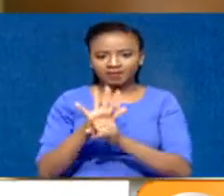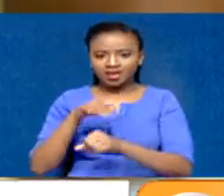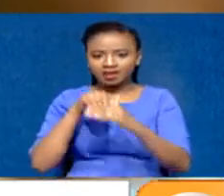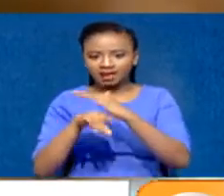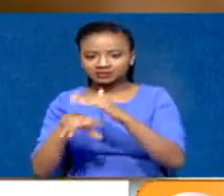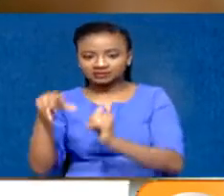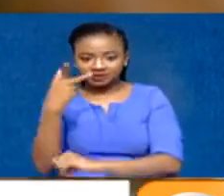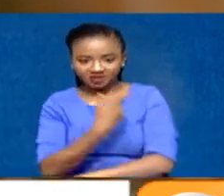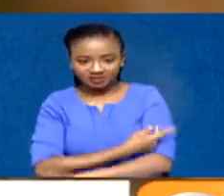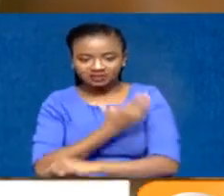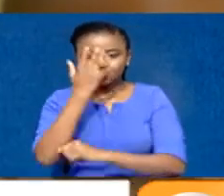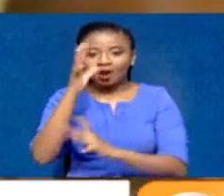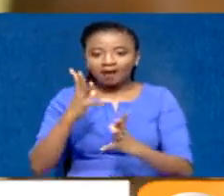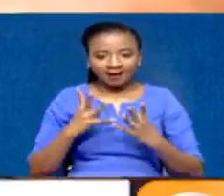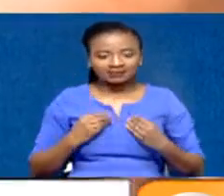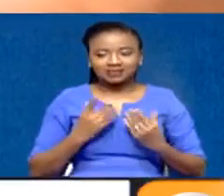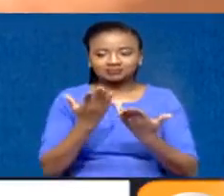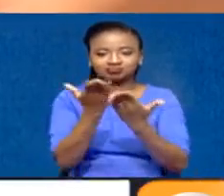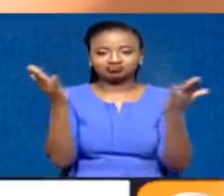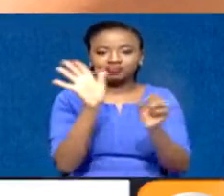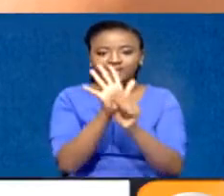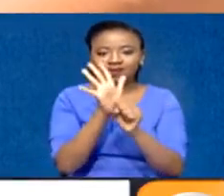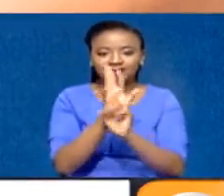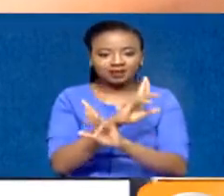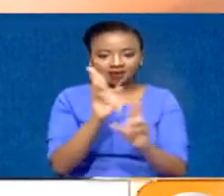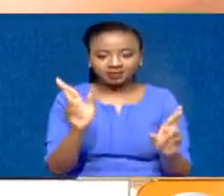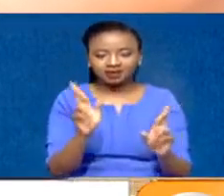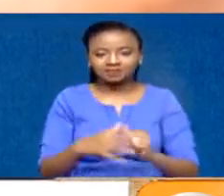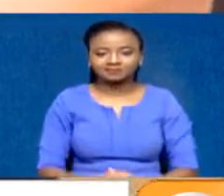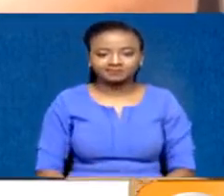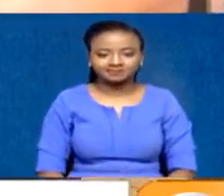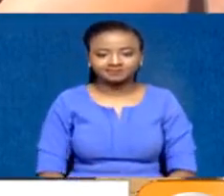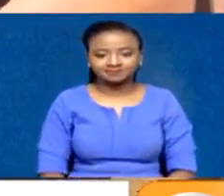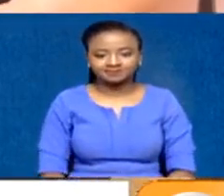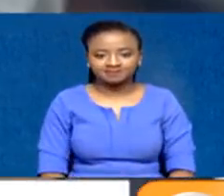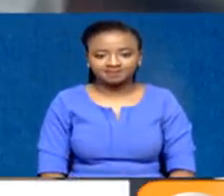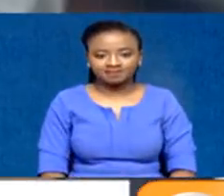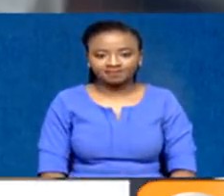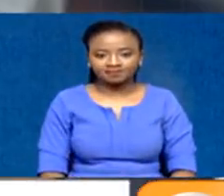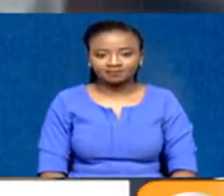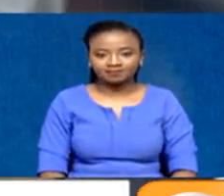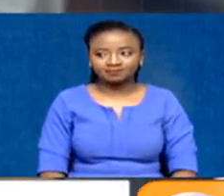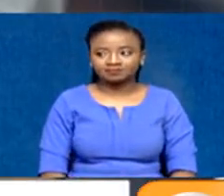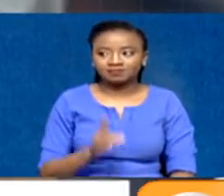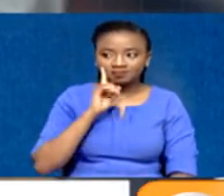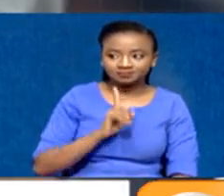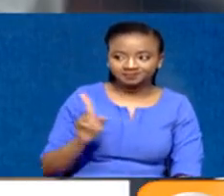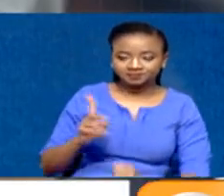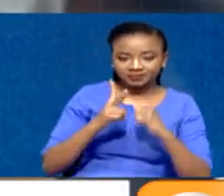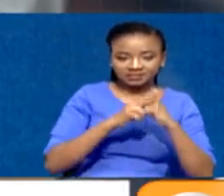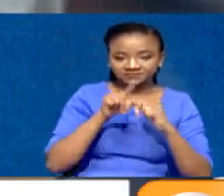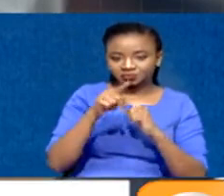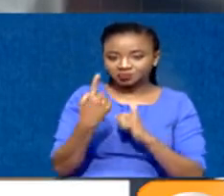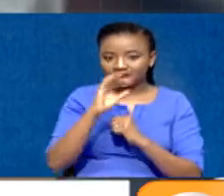kufikia sasa, haswa kutokana na kukubalika kwa chanjo ya COVID-19 miongoni mwa Wakenya. Tayari asilimia 7.1